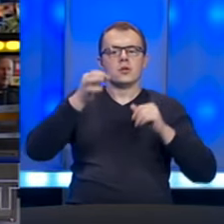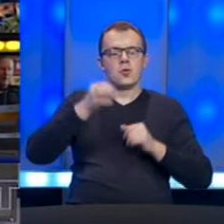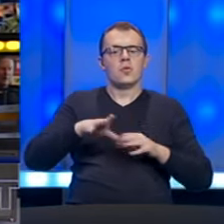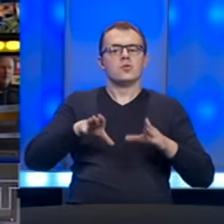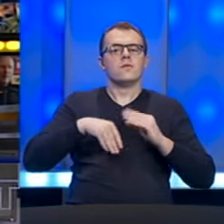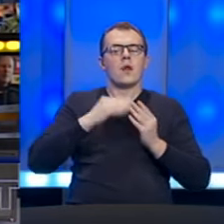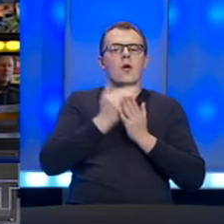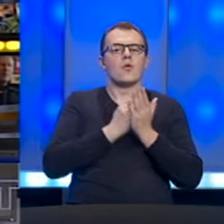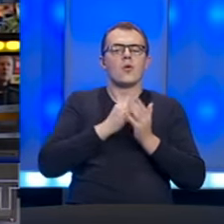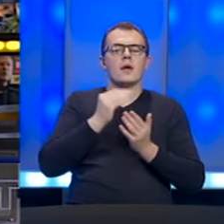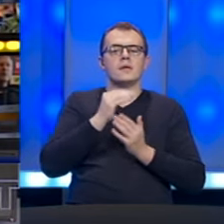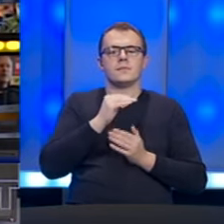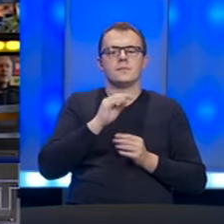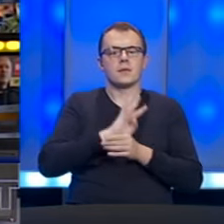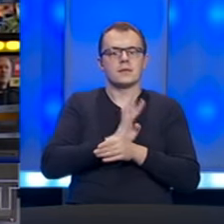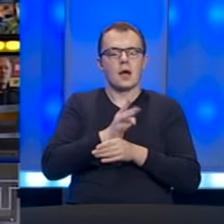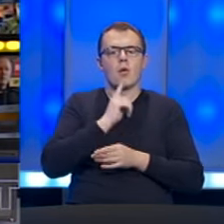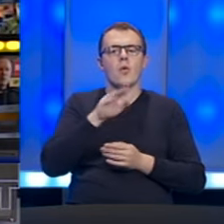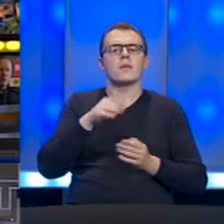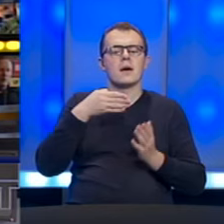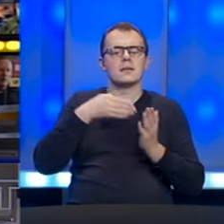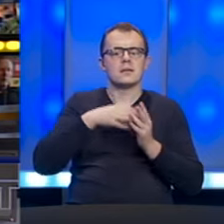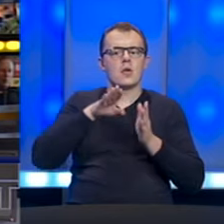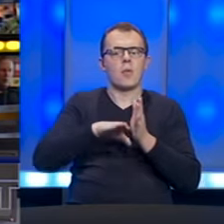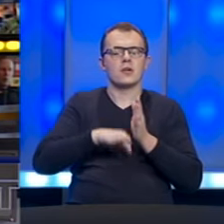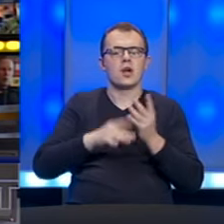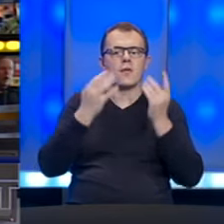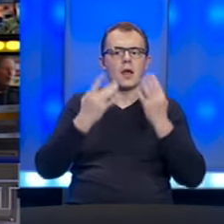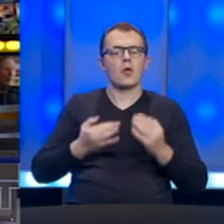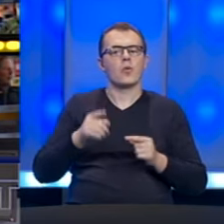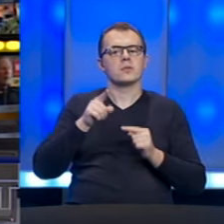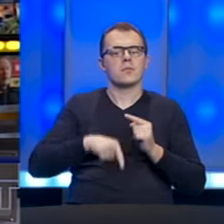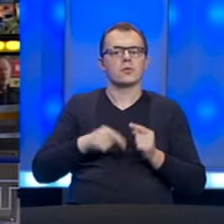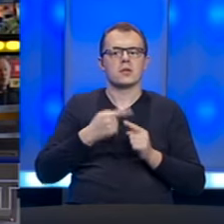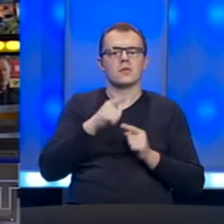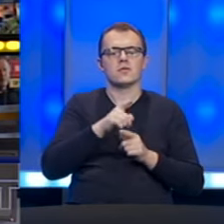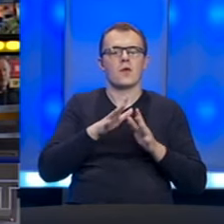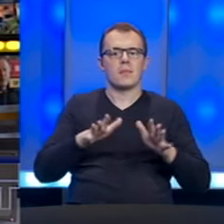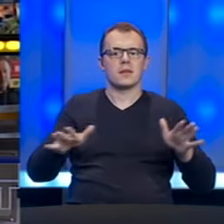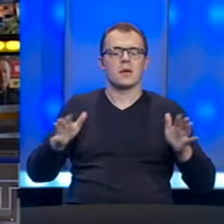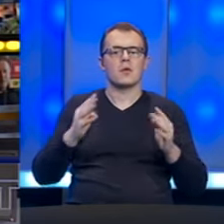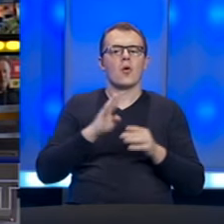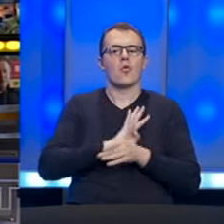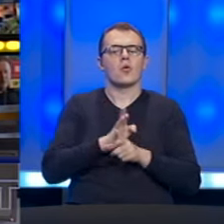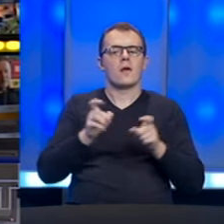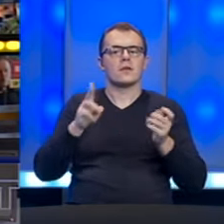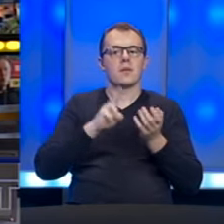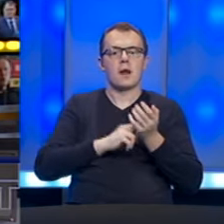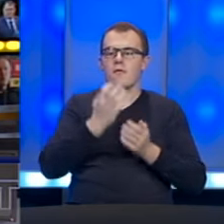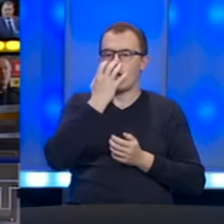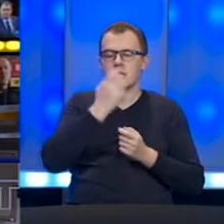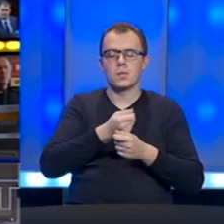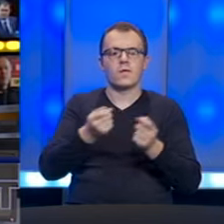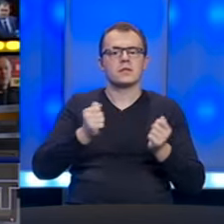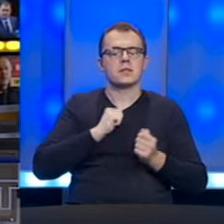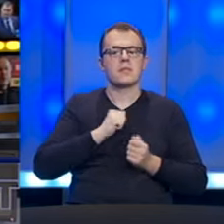korona zakon koji ima za cilj ublažavanje ekonomskih posljedica uzrokovanih epidemijom koronavirusa. Pravo na subvencije imaju